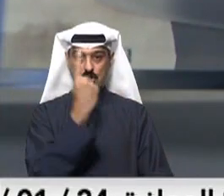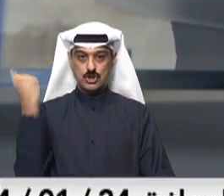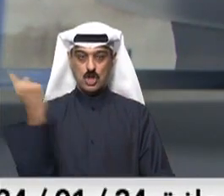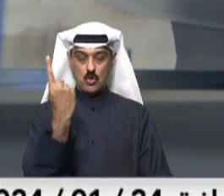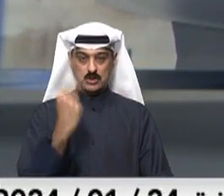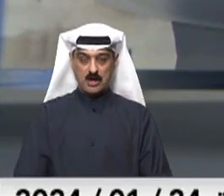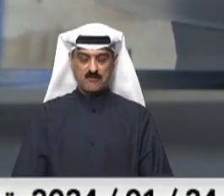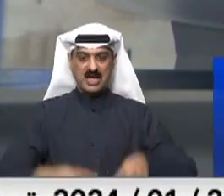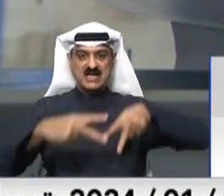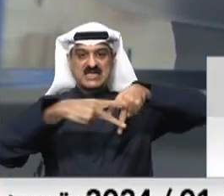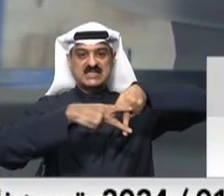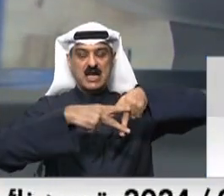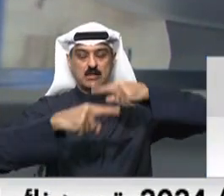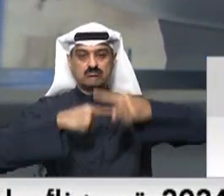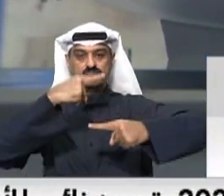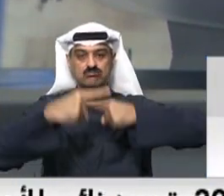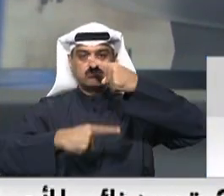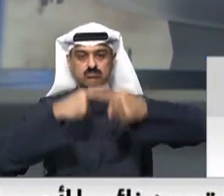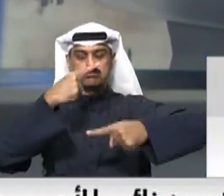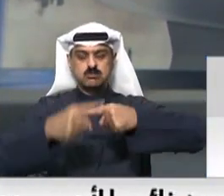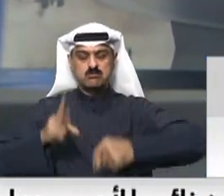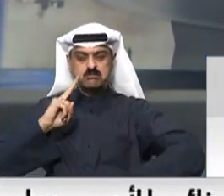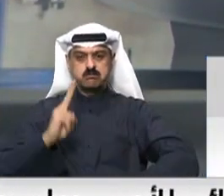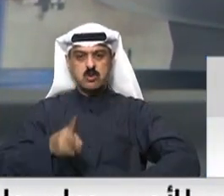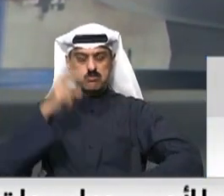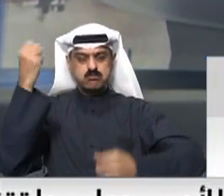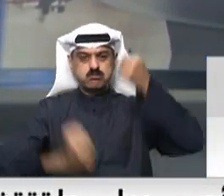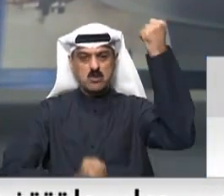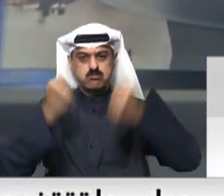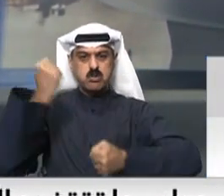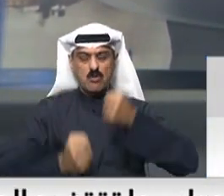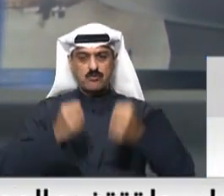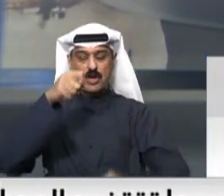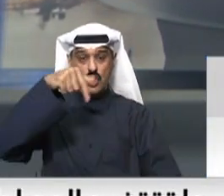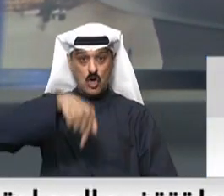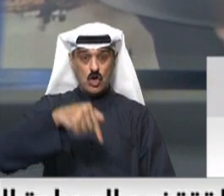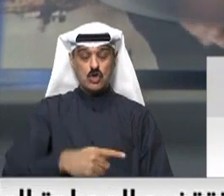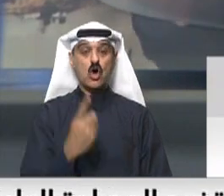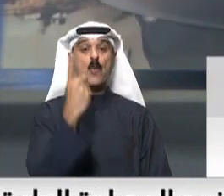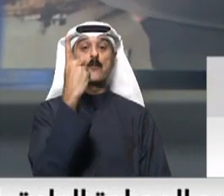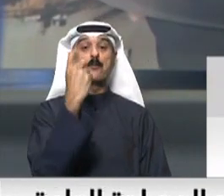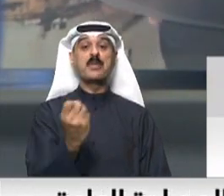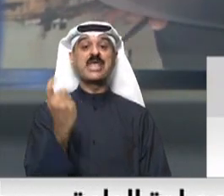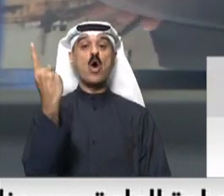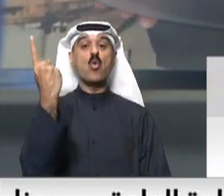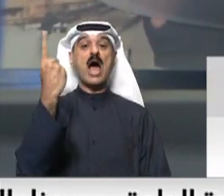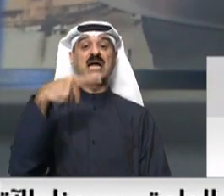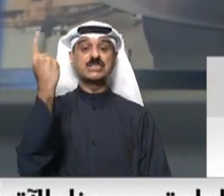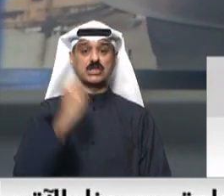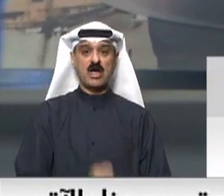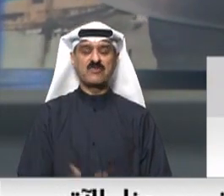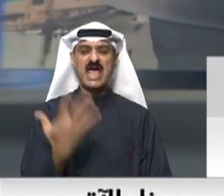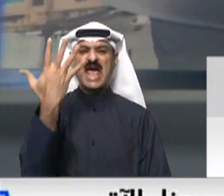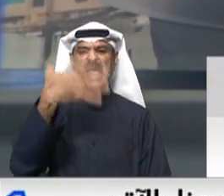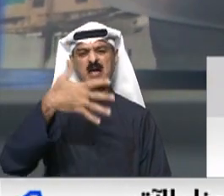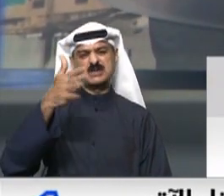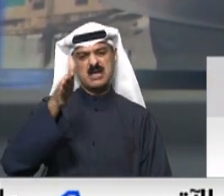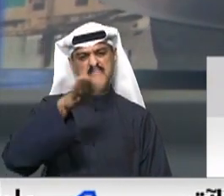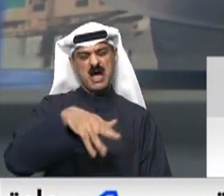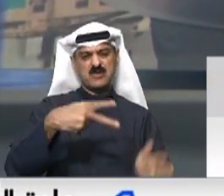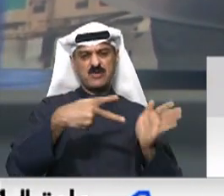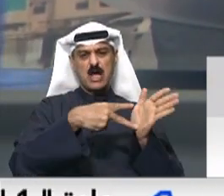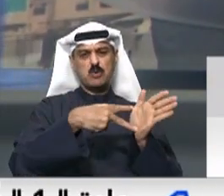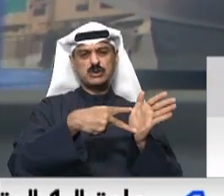يواصل الاحتلال الاسرائيلي عدوانه في قطاع غزه لليوم ال10 تواليا حيث استشهد 50 فلسطينيا خلال ال